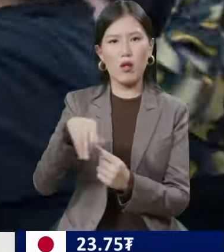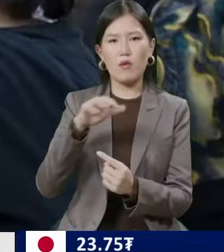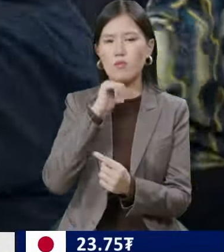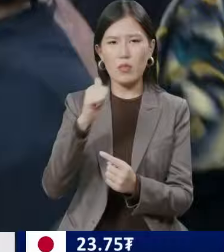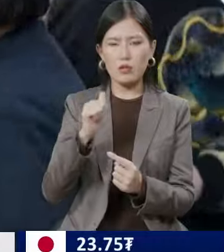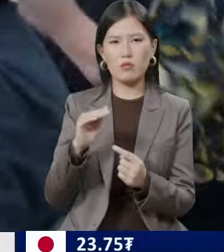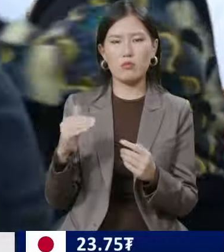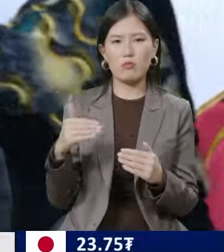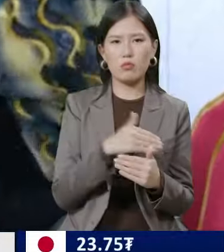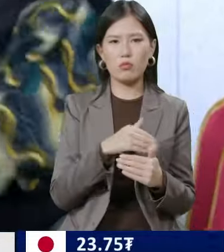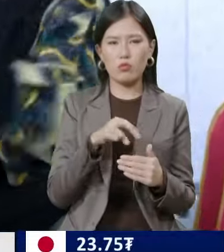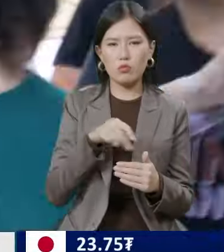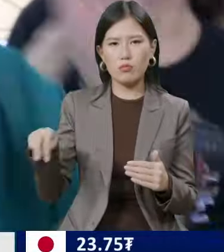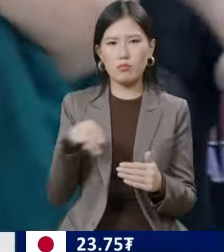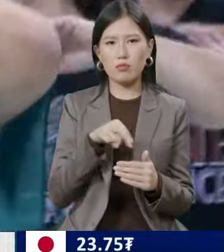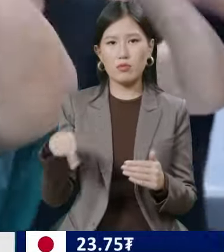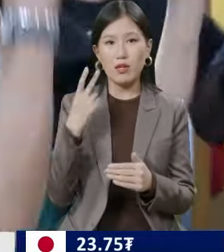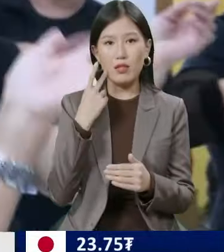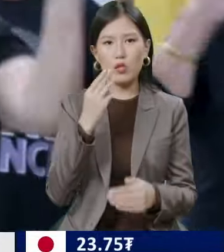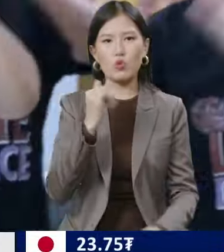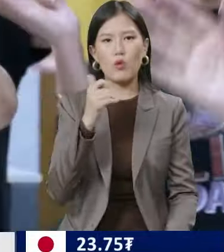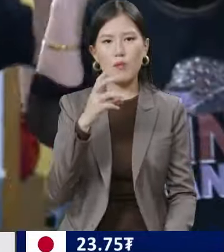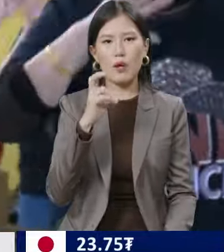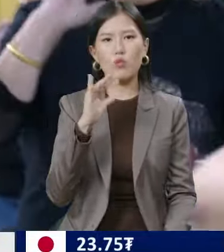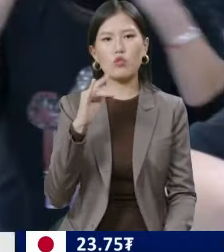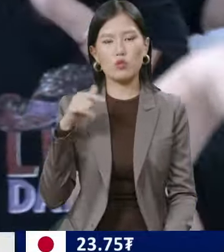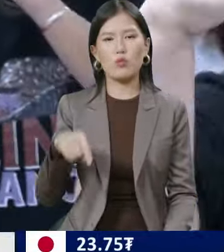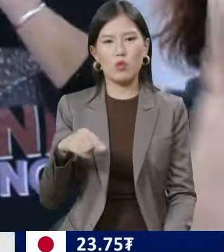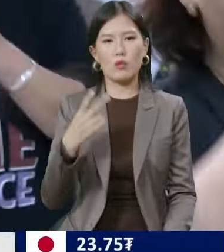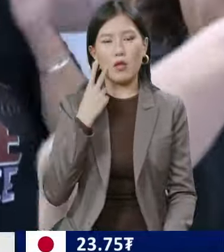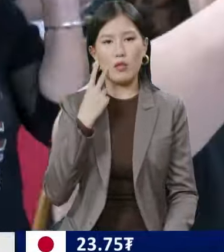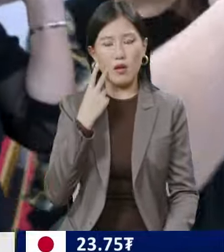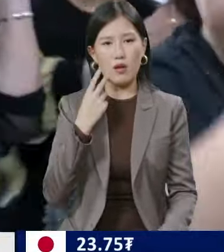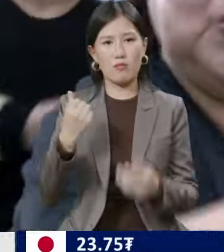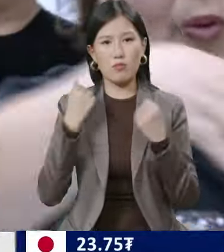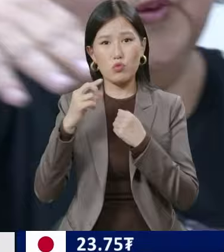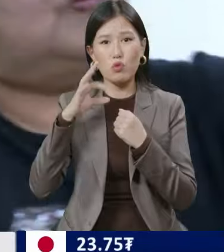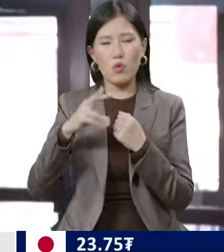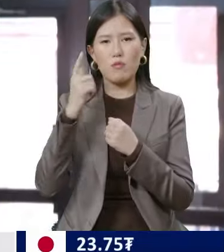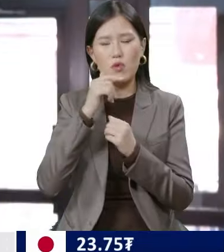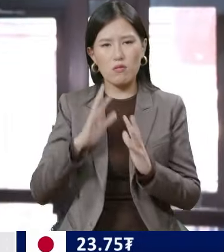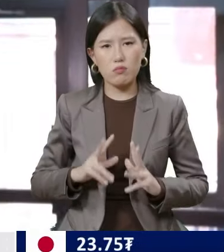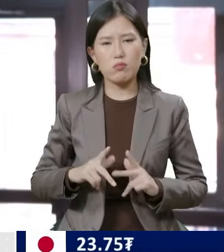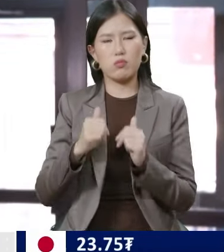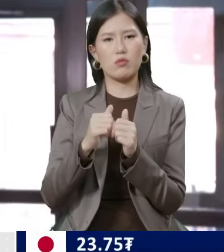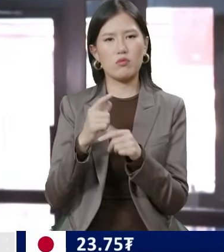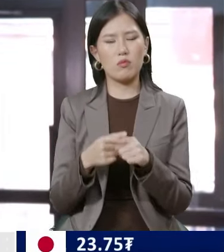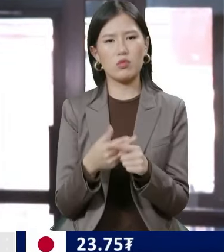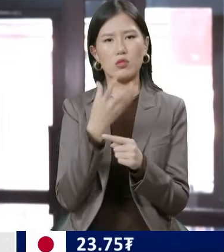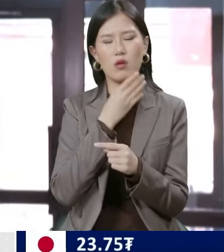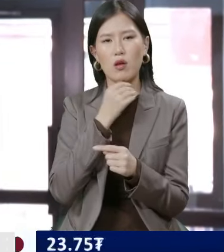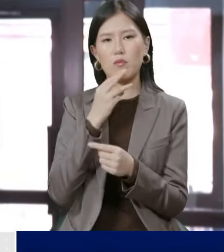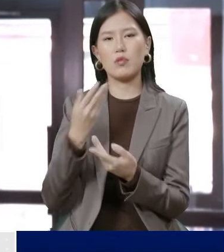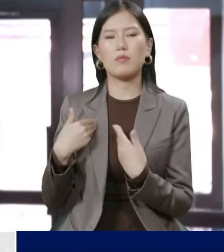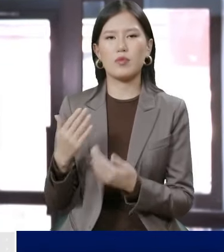бүжиг гэдгээ. Ахмадууд шугамн бүжгээр хичээлж эхэлснээр амьдралд нь олон эерэг өөрчлөлт гарч байгааг дурдлаа. Би энэ А-агийн